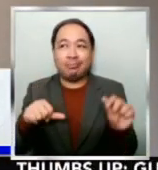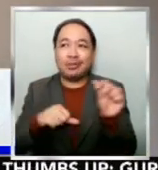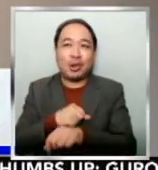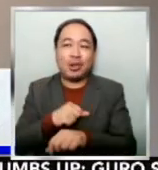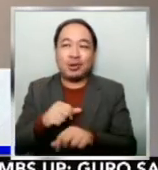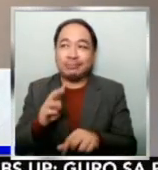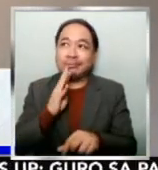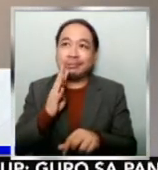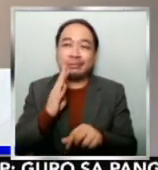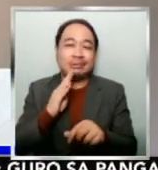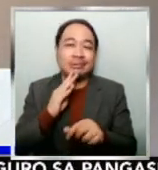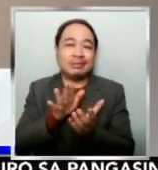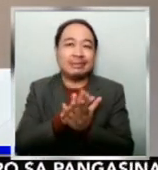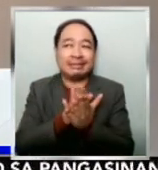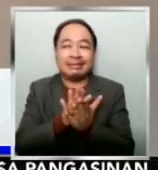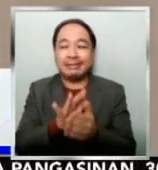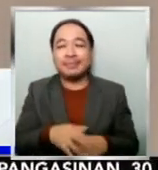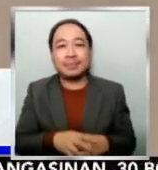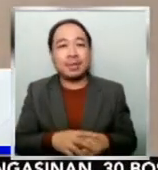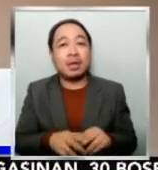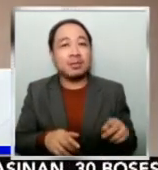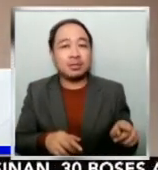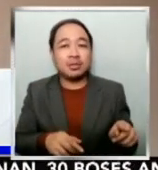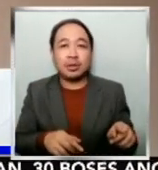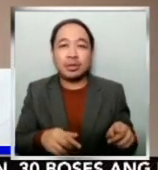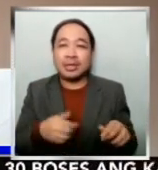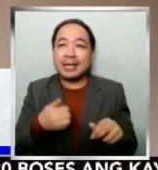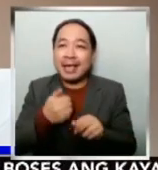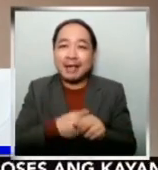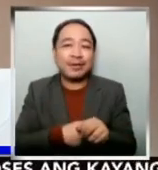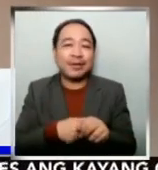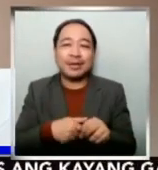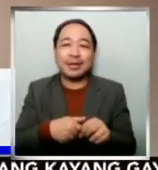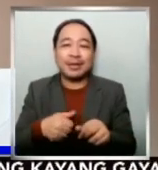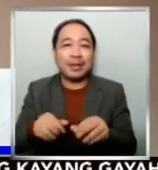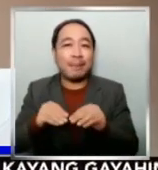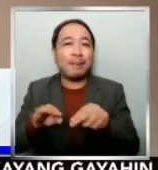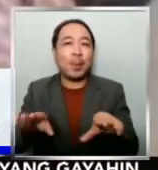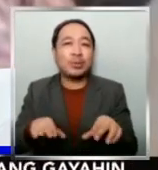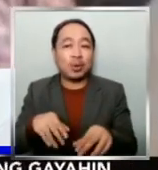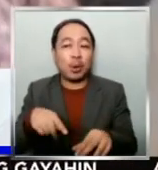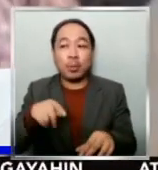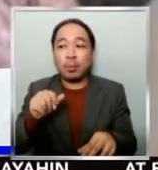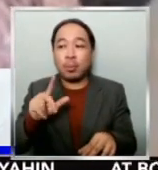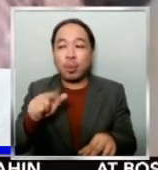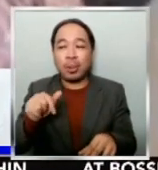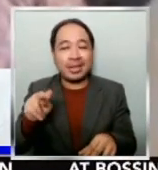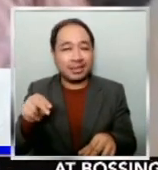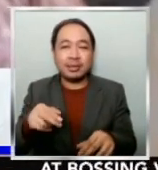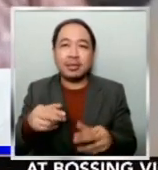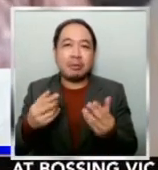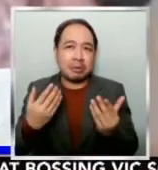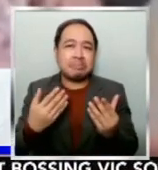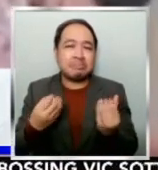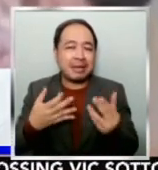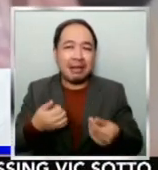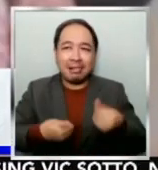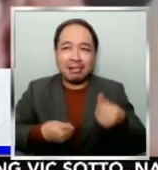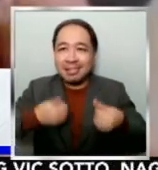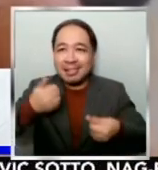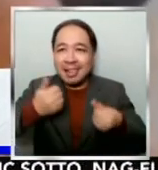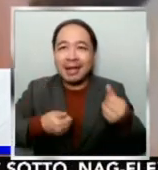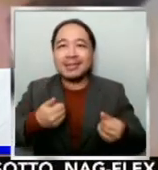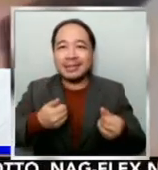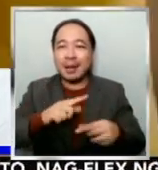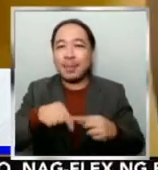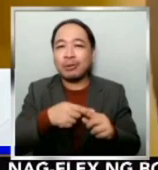ng libo-libong netizens ang bawat post ni Mami Pauline tungkol kay Tali. Lalong-lalo na kapag ipineflex niya ang